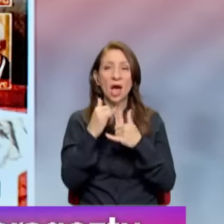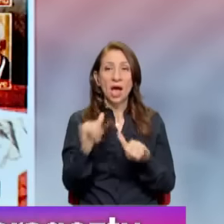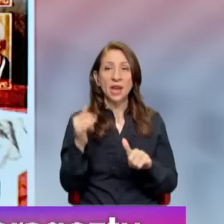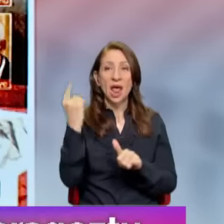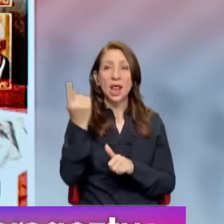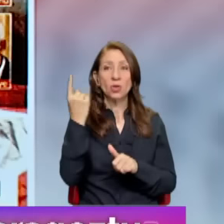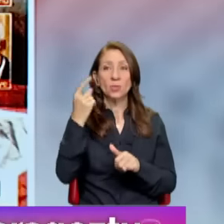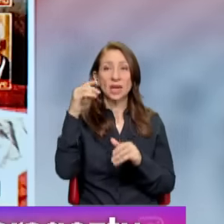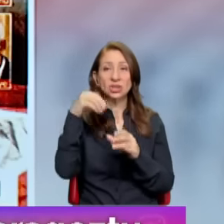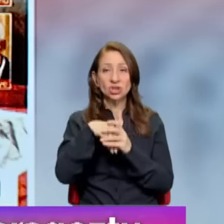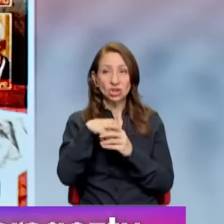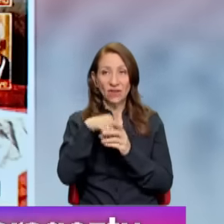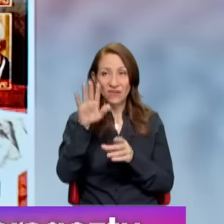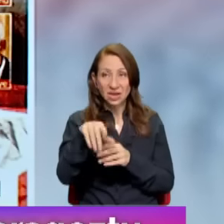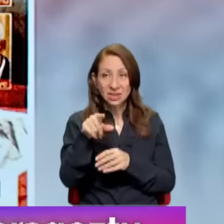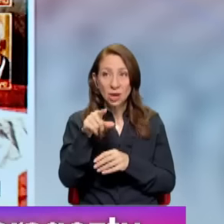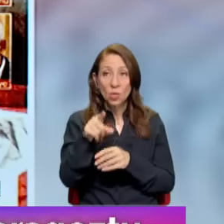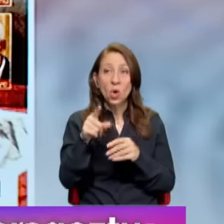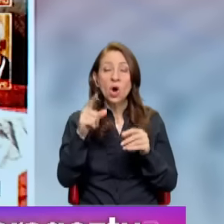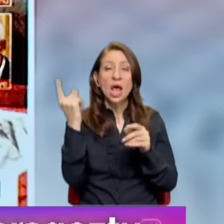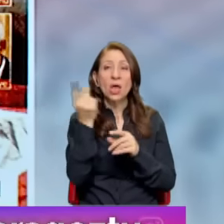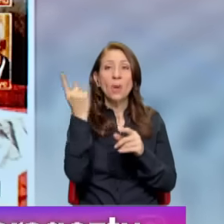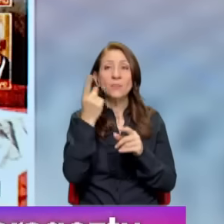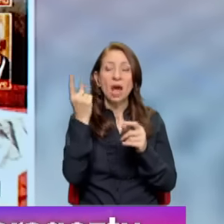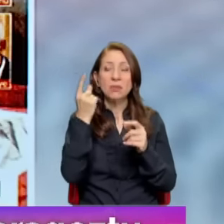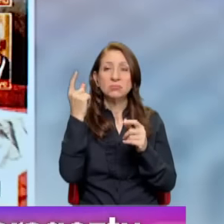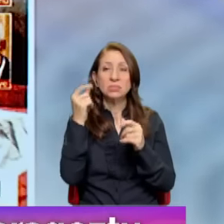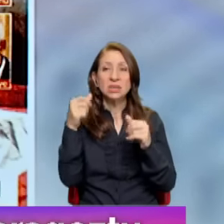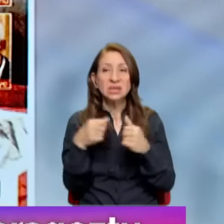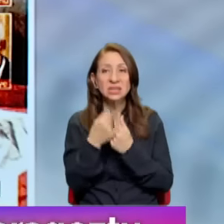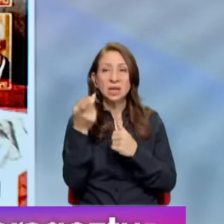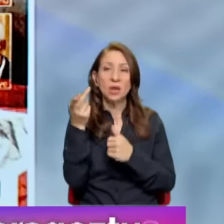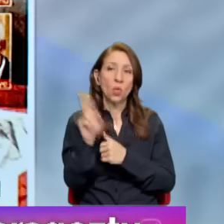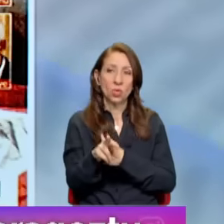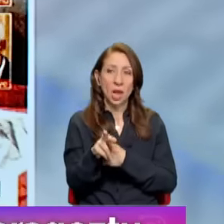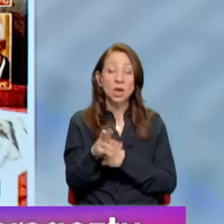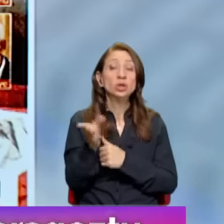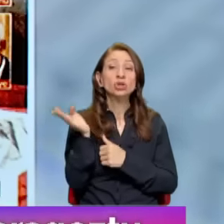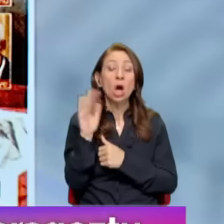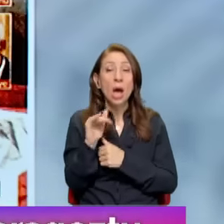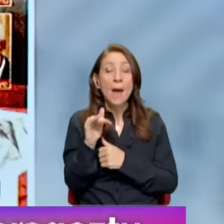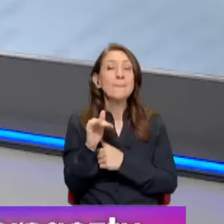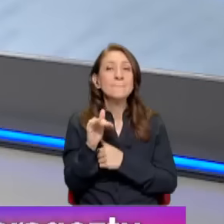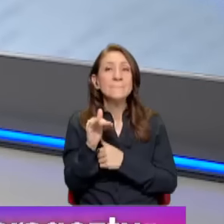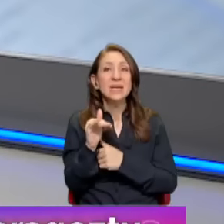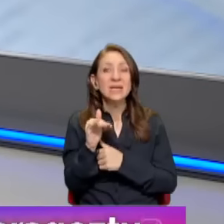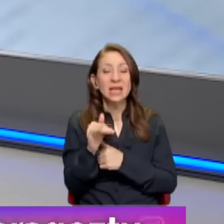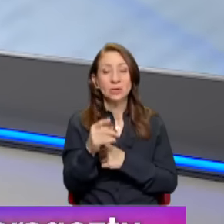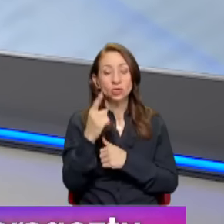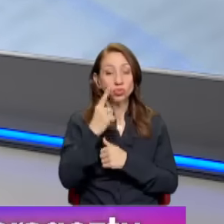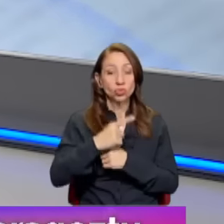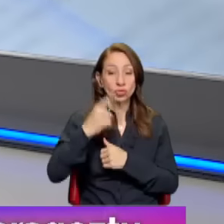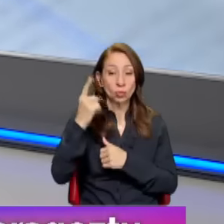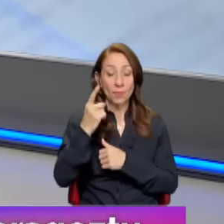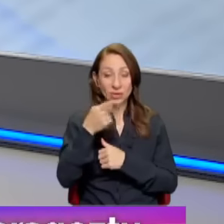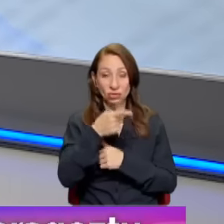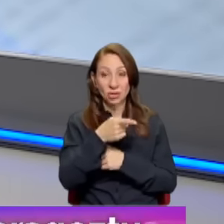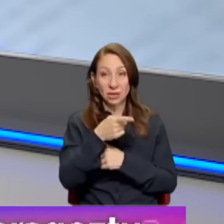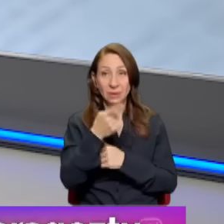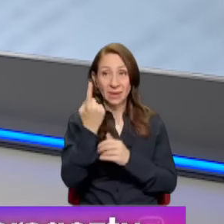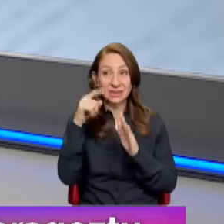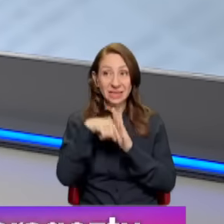helikopter değdiler ve bu kazada hayatlarını kaybettiler sonra Peki reisi biraz daha detaylı